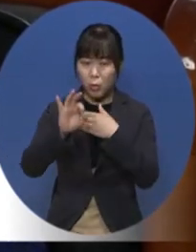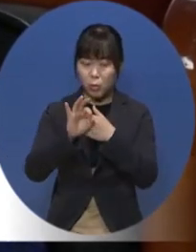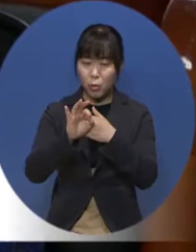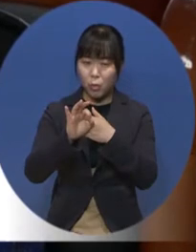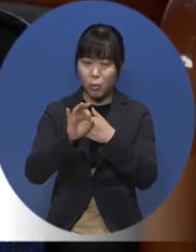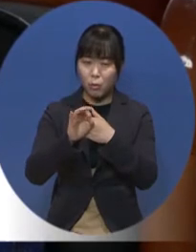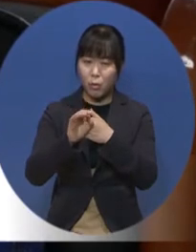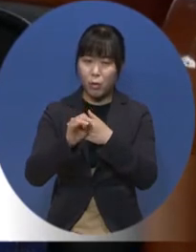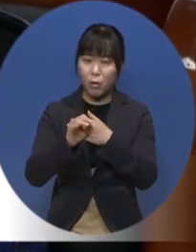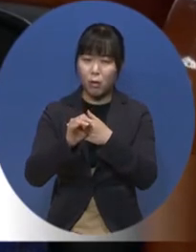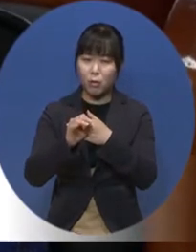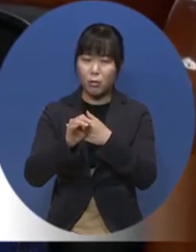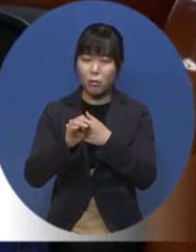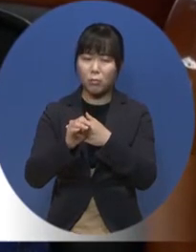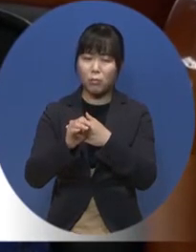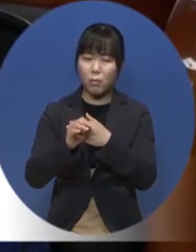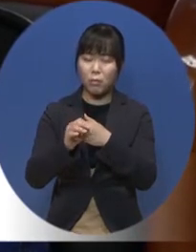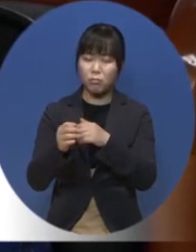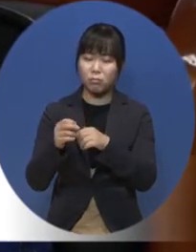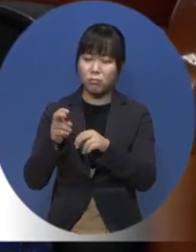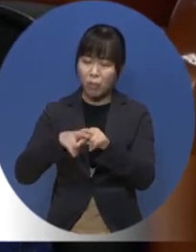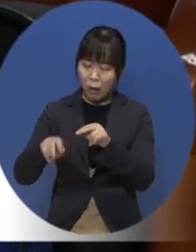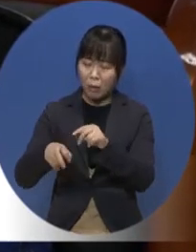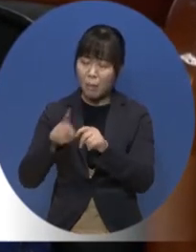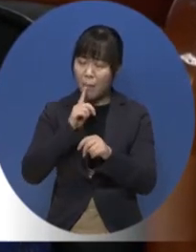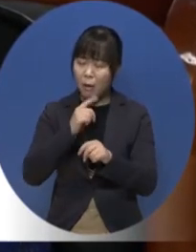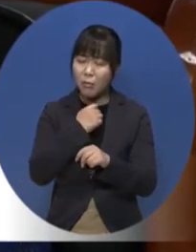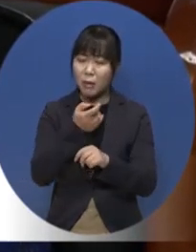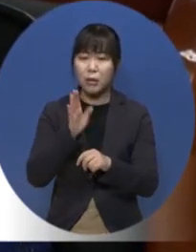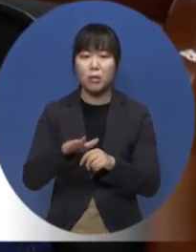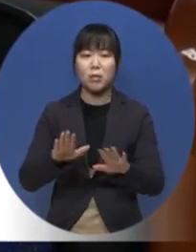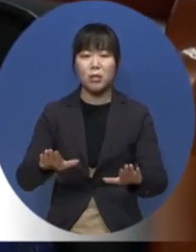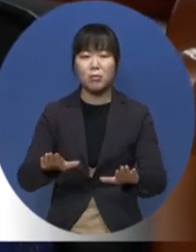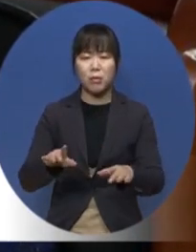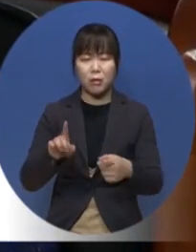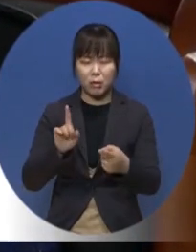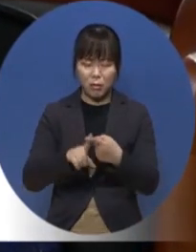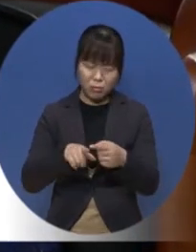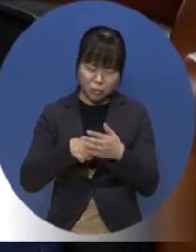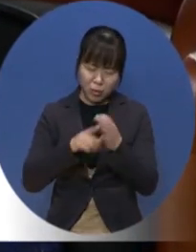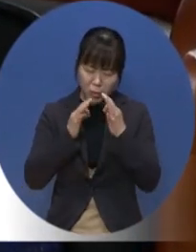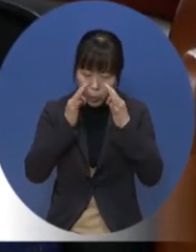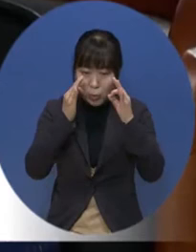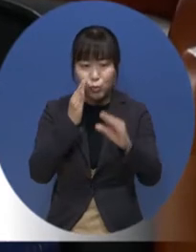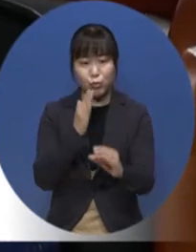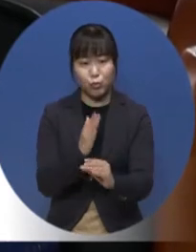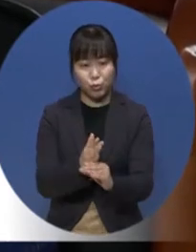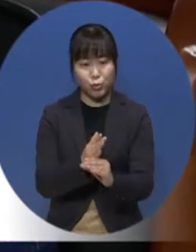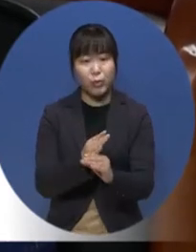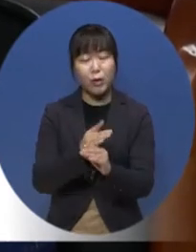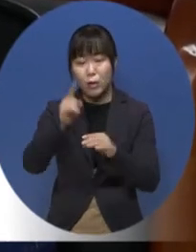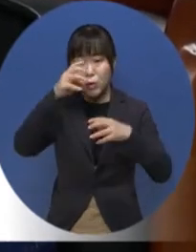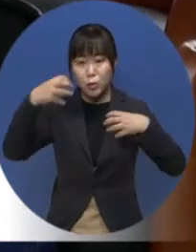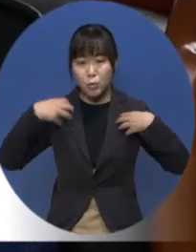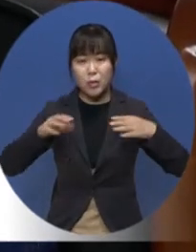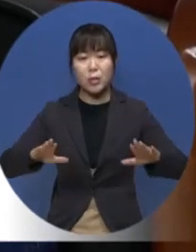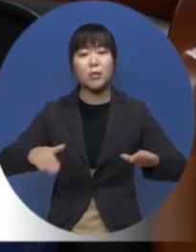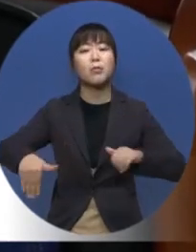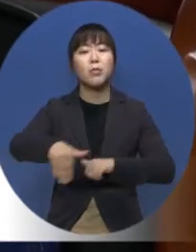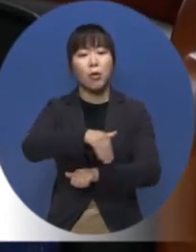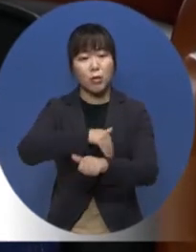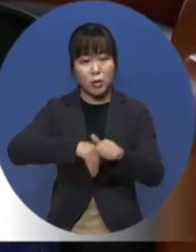보내든 집장 최강 메모리 지 않고 별로죠 수도 있는데 정보에서 좀